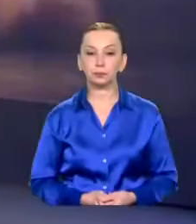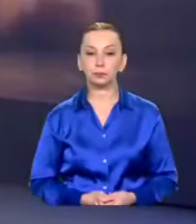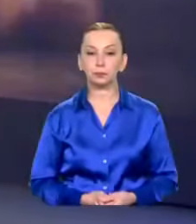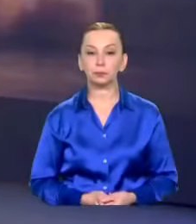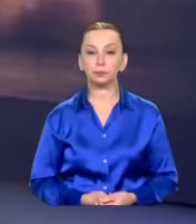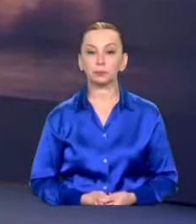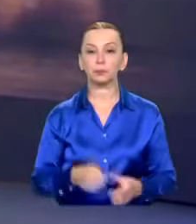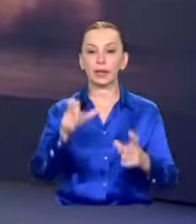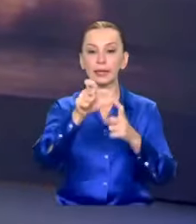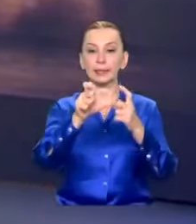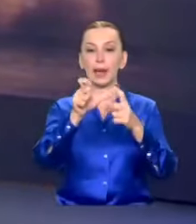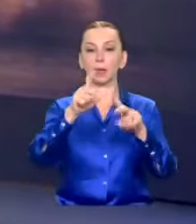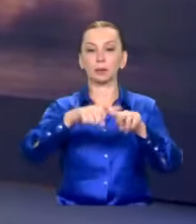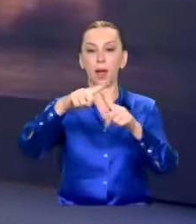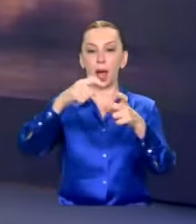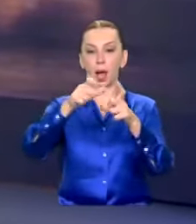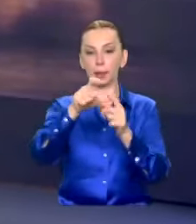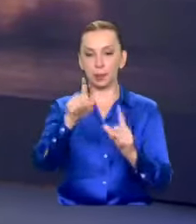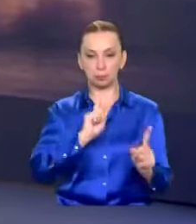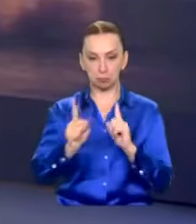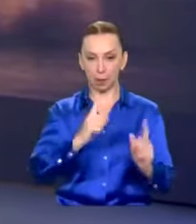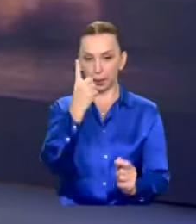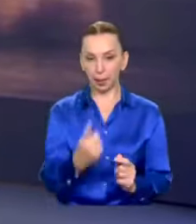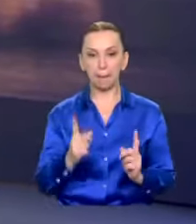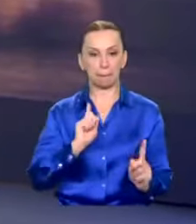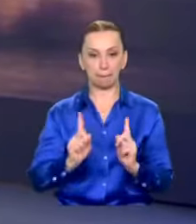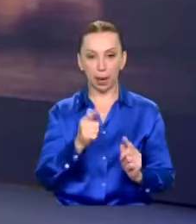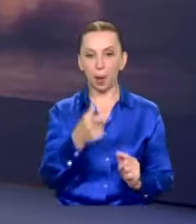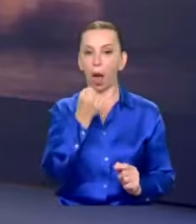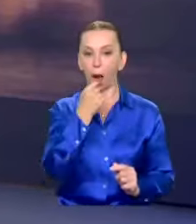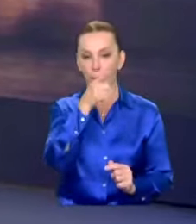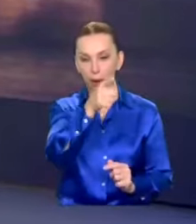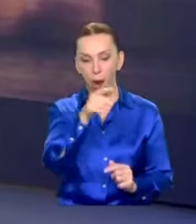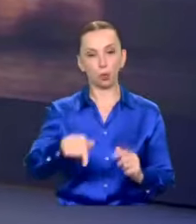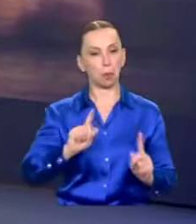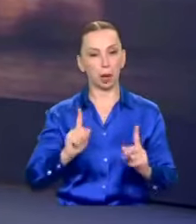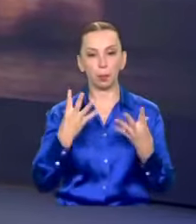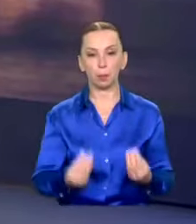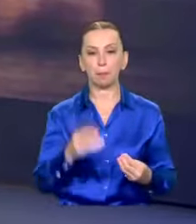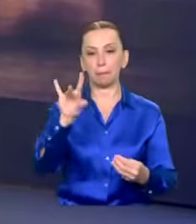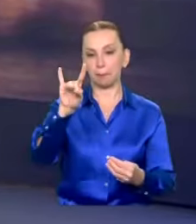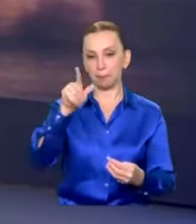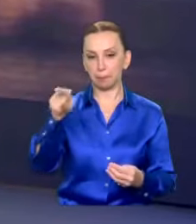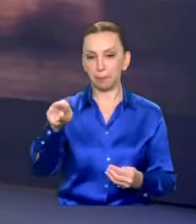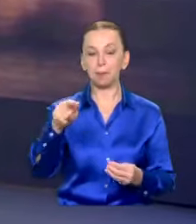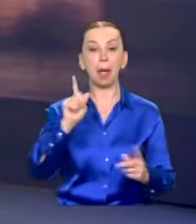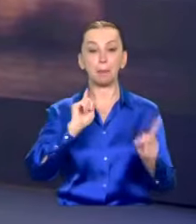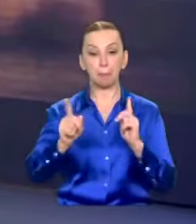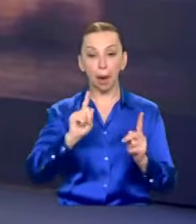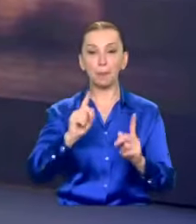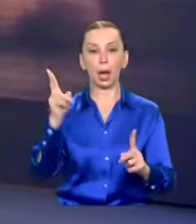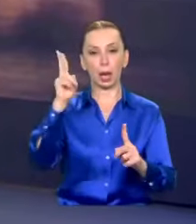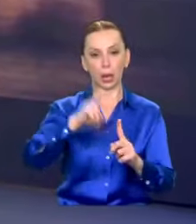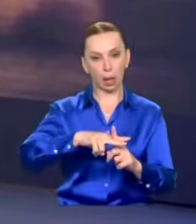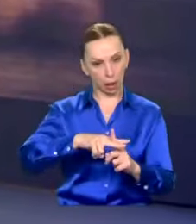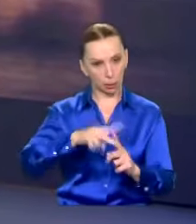Sevgili seyirciler, Sinan Ateş cinayeti davasının ilk duruşması Ankara'da görüldü bugün. MHP duruşmanın başında davaya